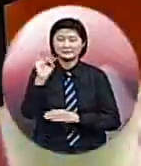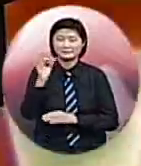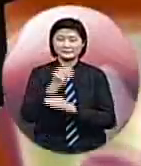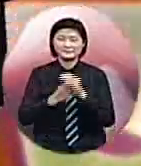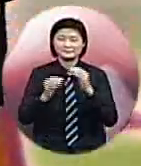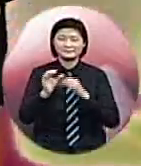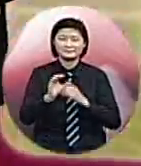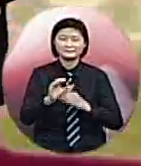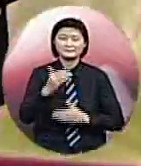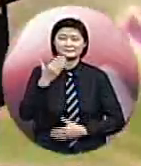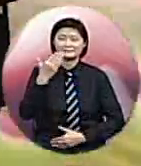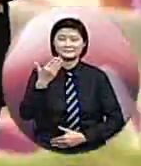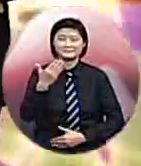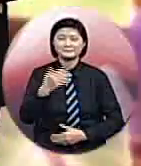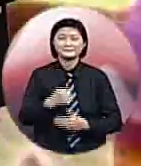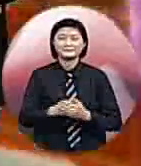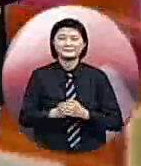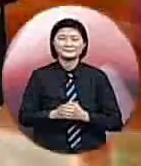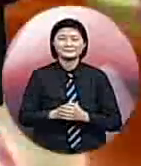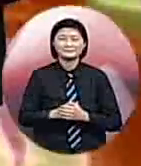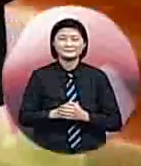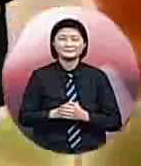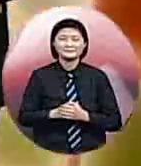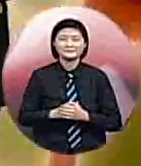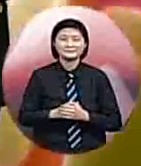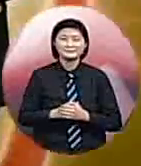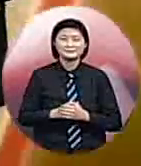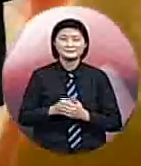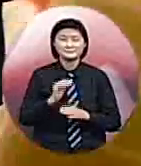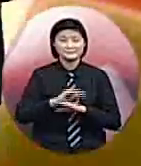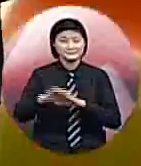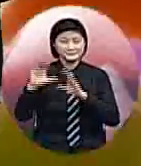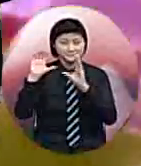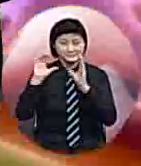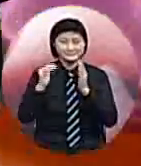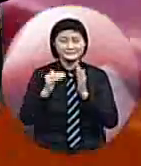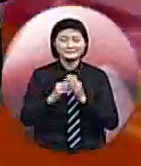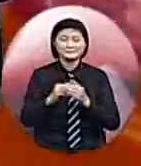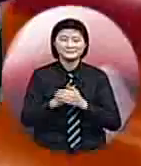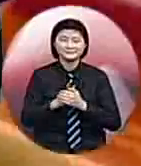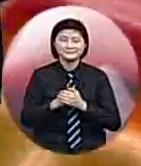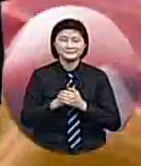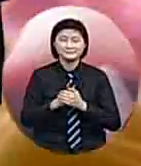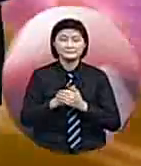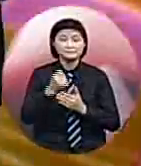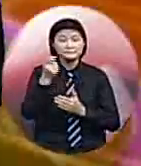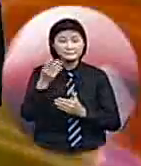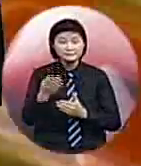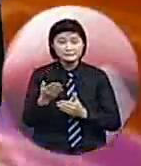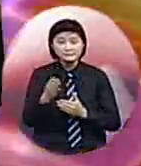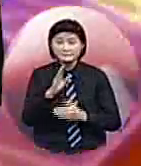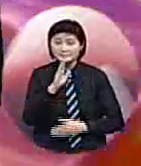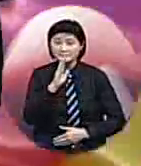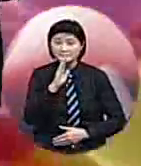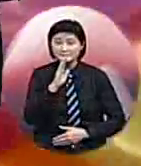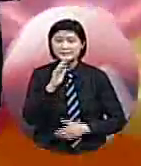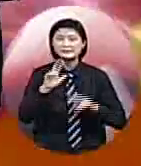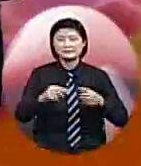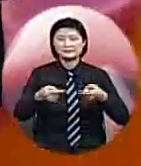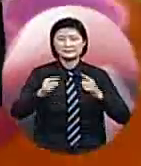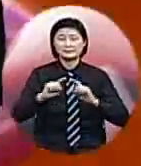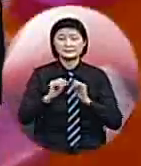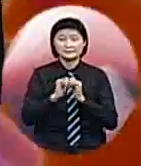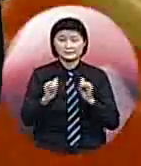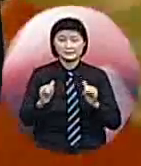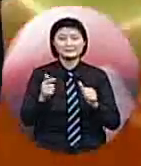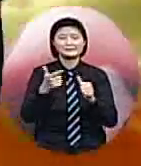10점, 보너스 9점. 네, 잘 들었습니다. 자, 이제 몇 번째인가요? 자, 이제 즉석 참가자